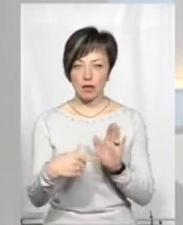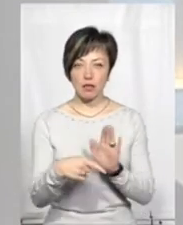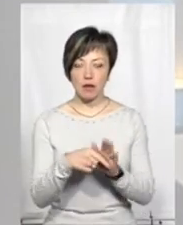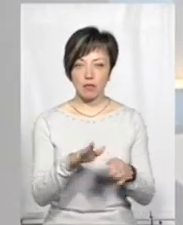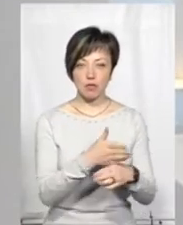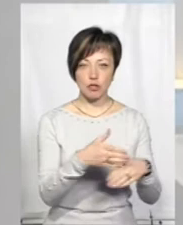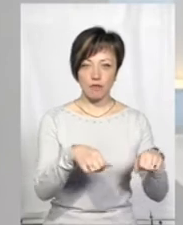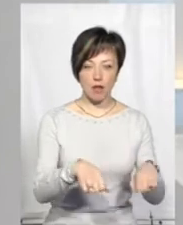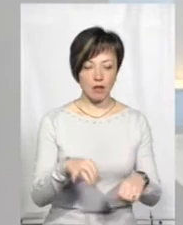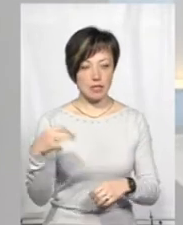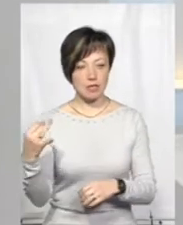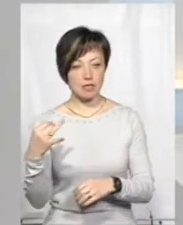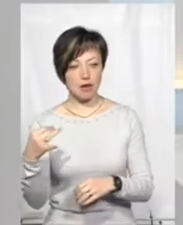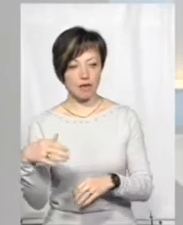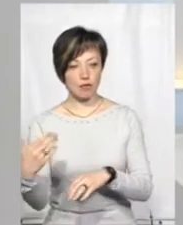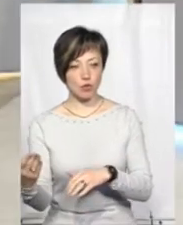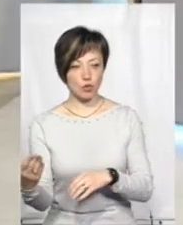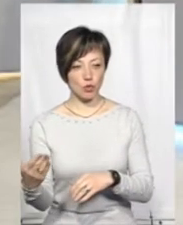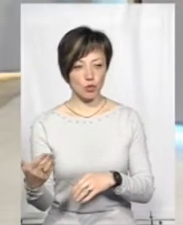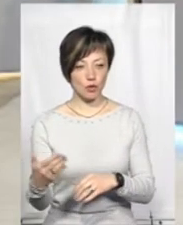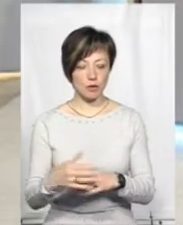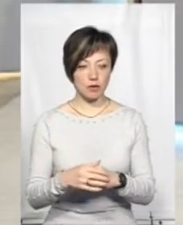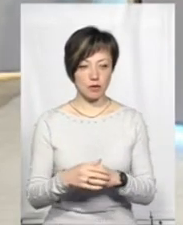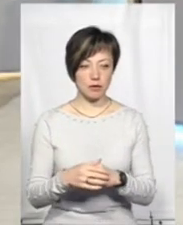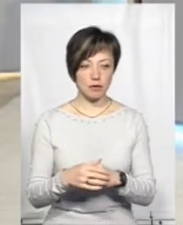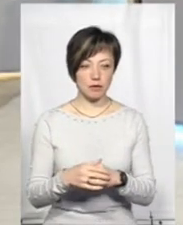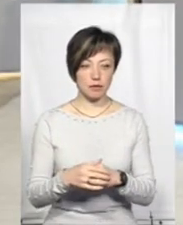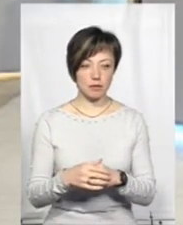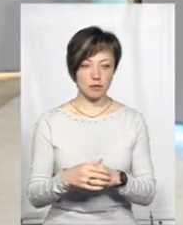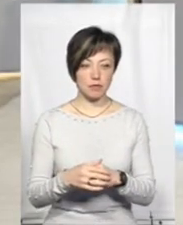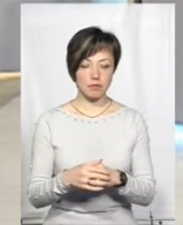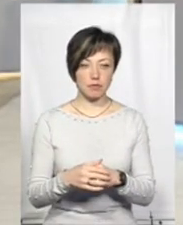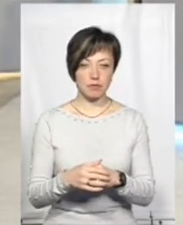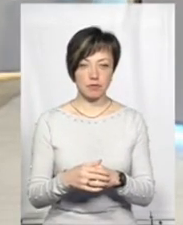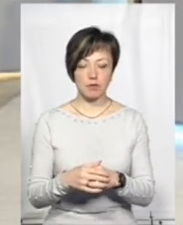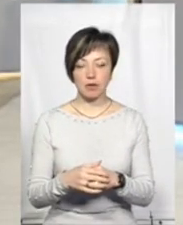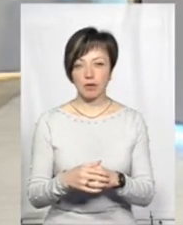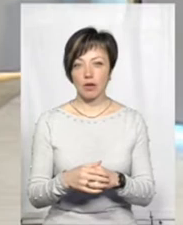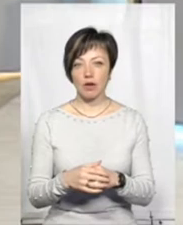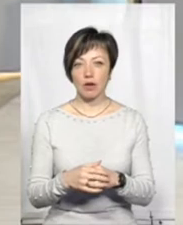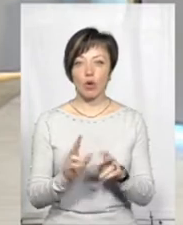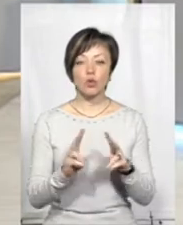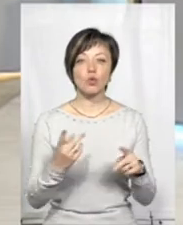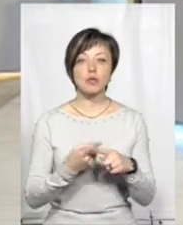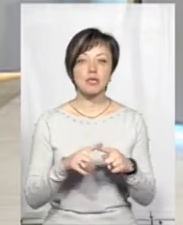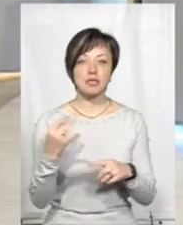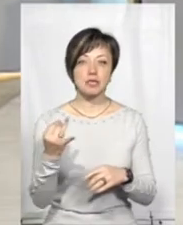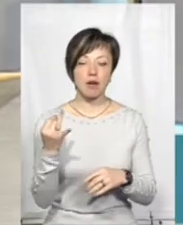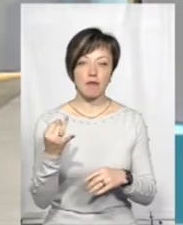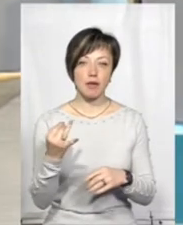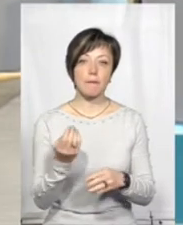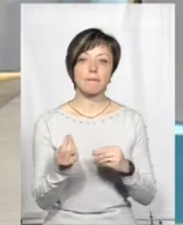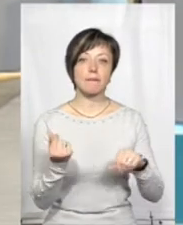між владою і зацікавленими структурами, особами, хто ці зацікавлені.